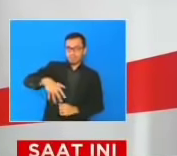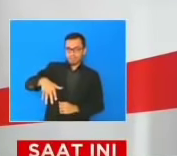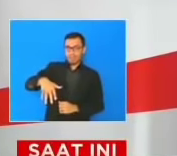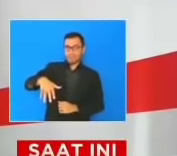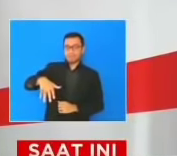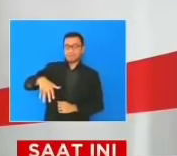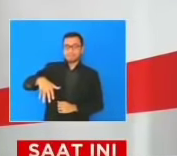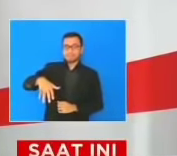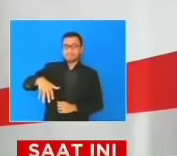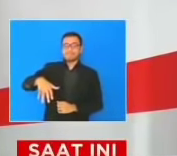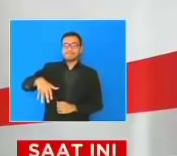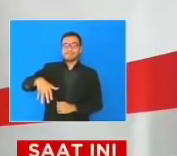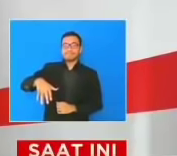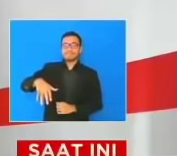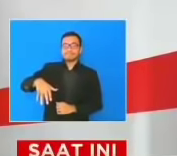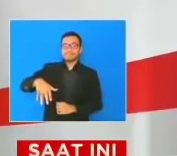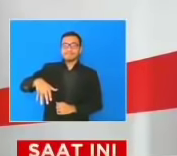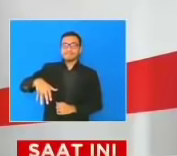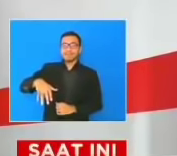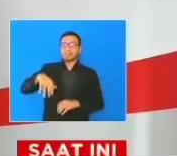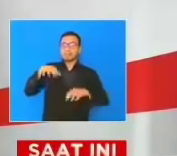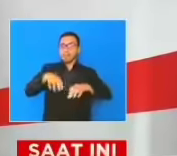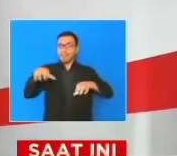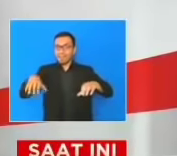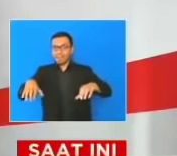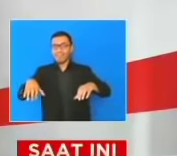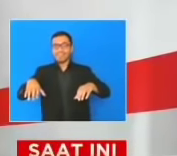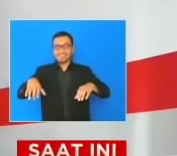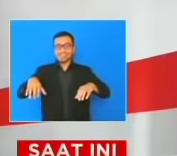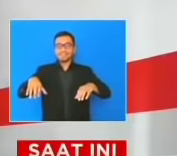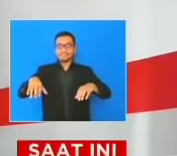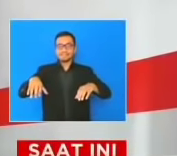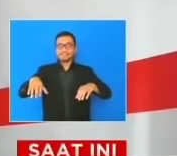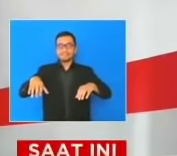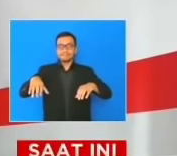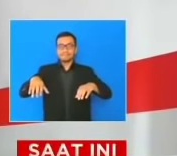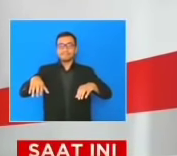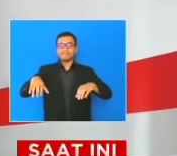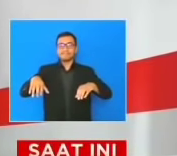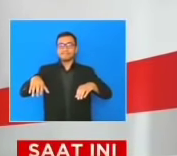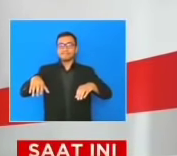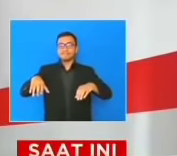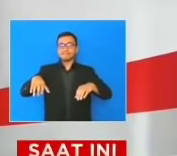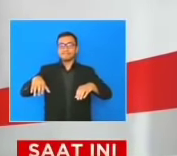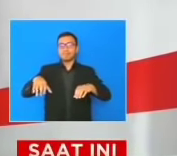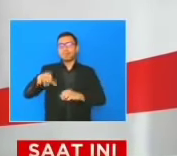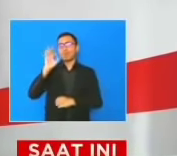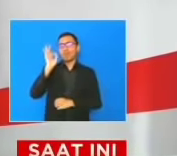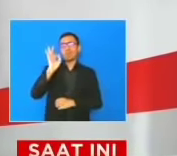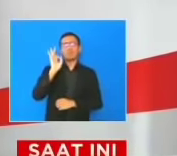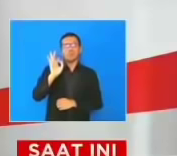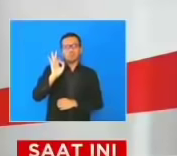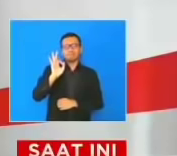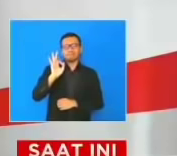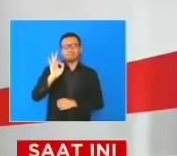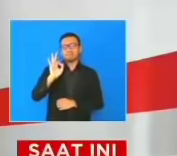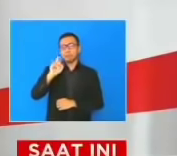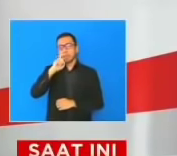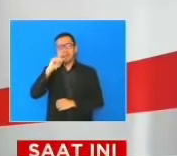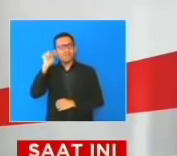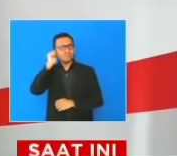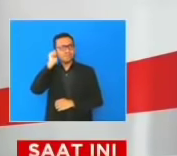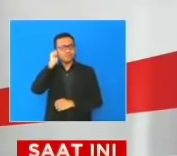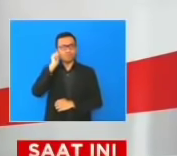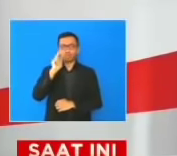kita, melindungi tetangga kita, melindungi orang tua kita,